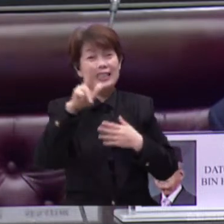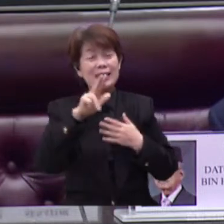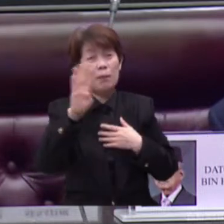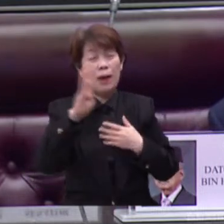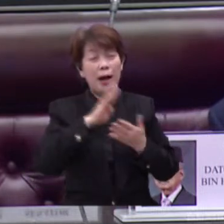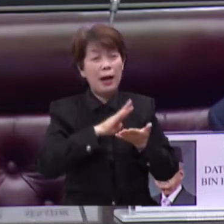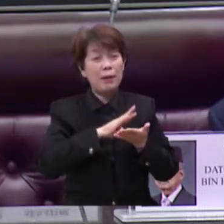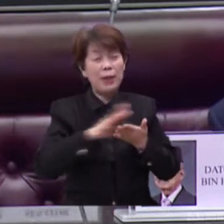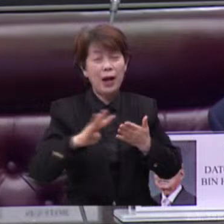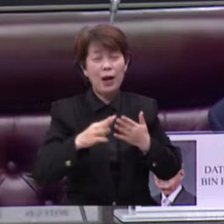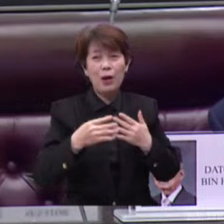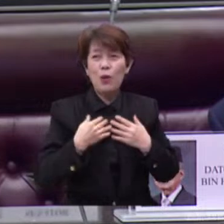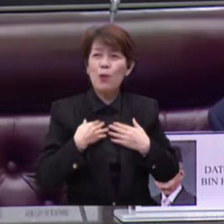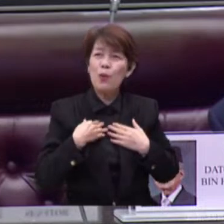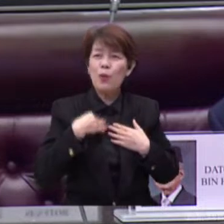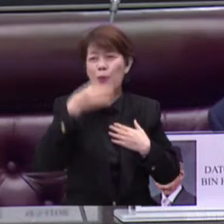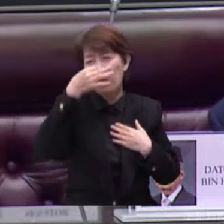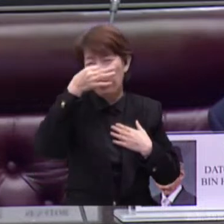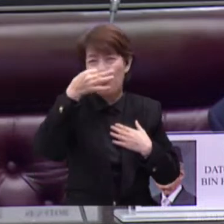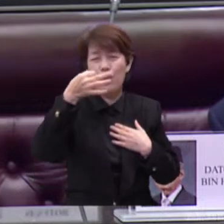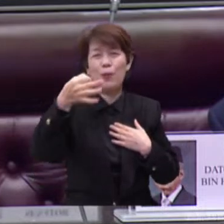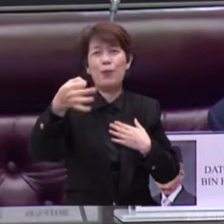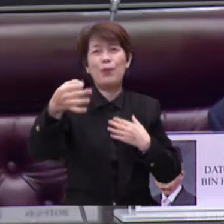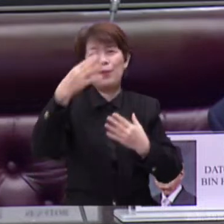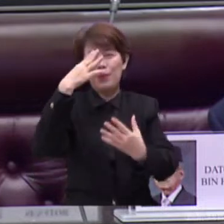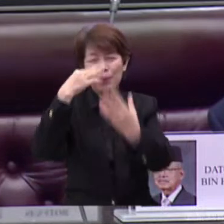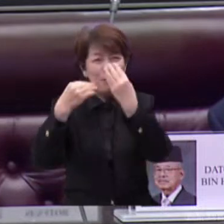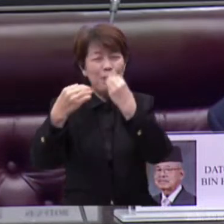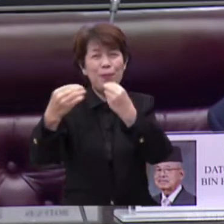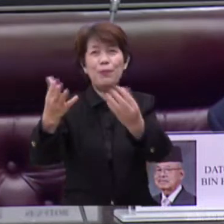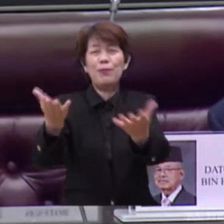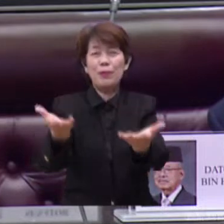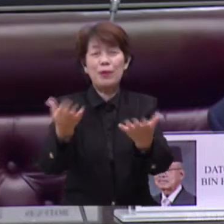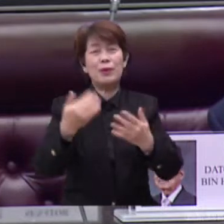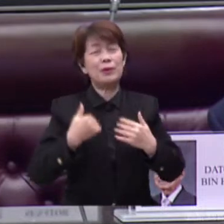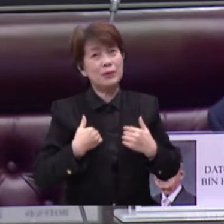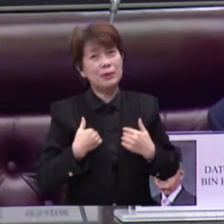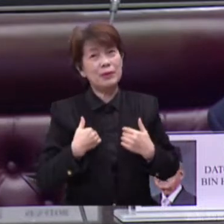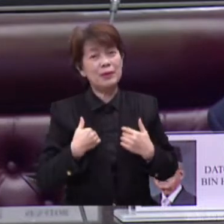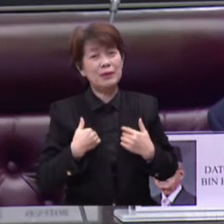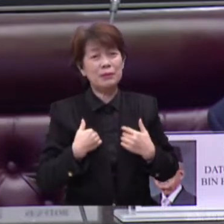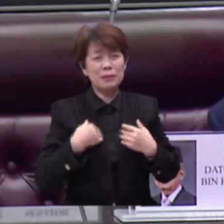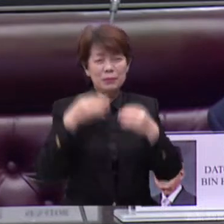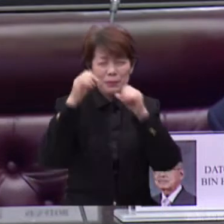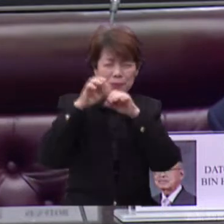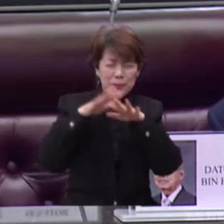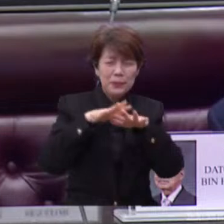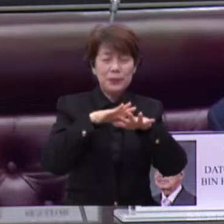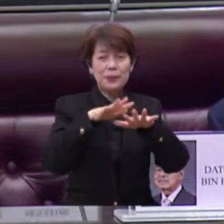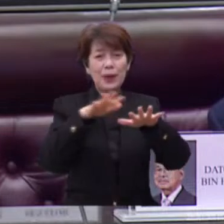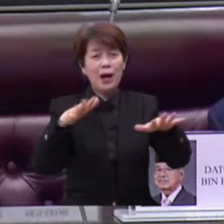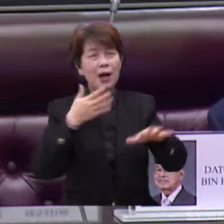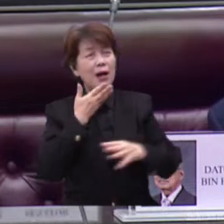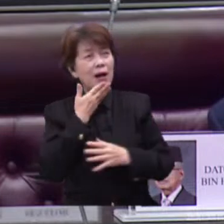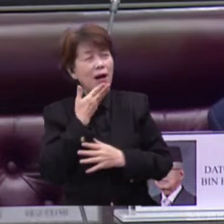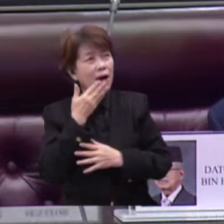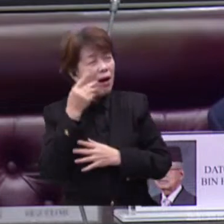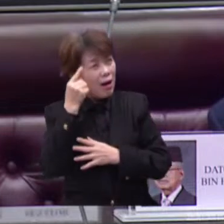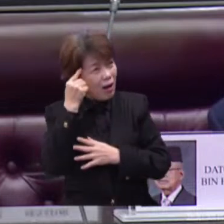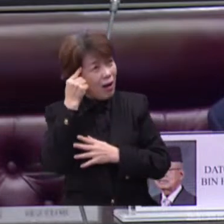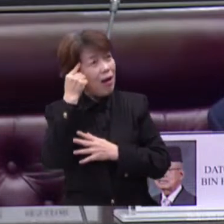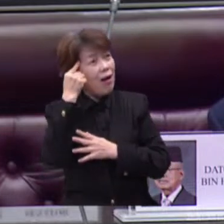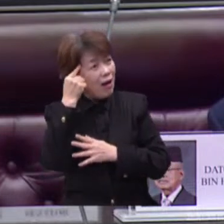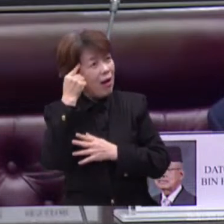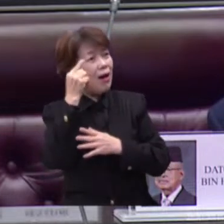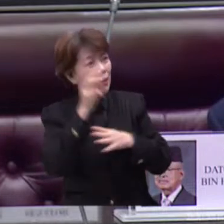Minggu tak Lia lama lagi sampai Jadi dia terpengaruh Mudah terpengaruh karena itu sampai berminggu-minggu